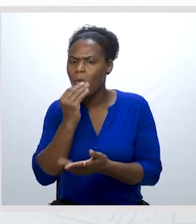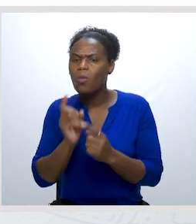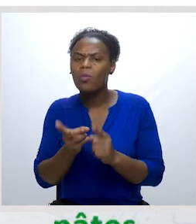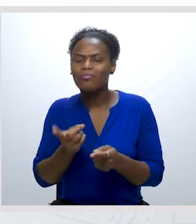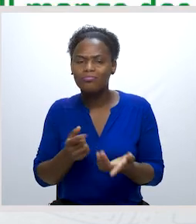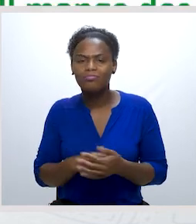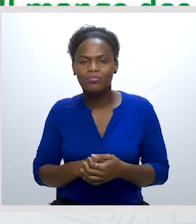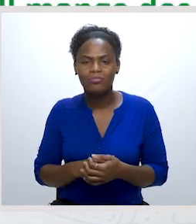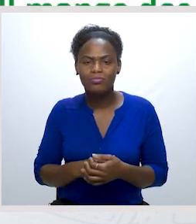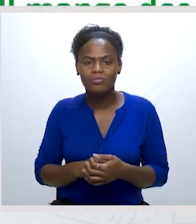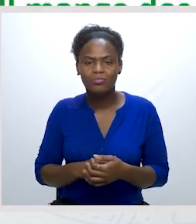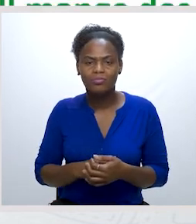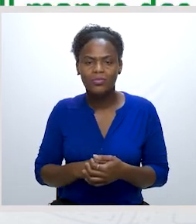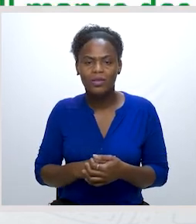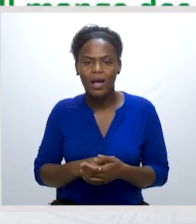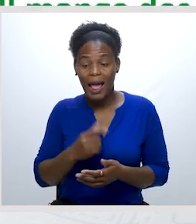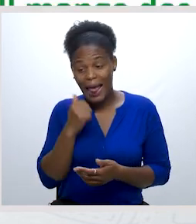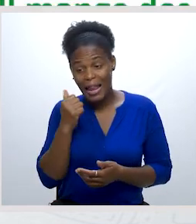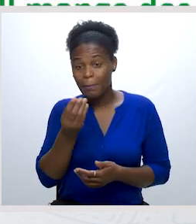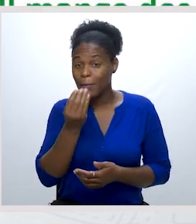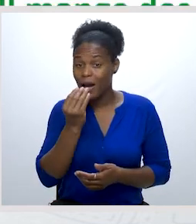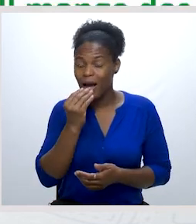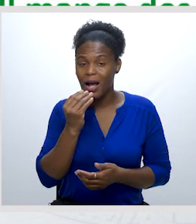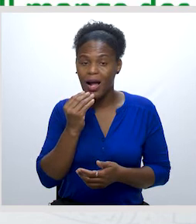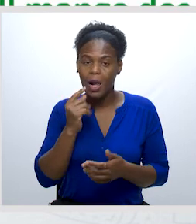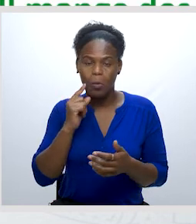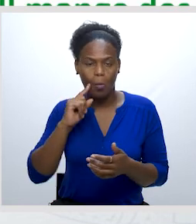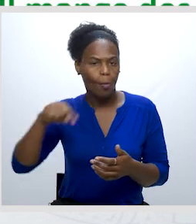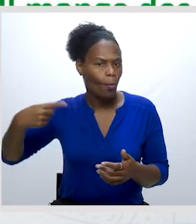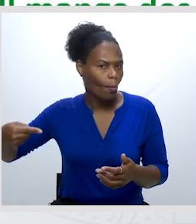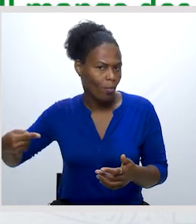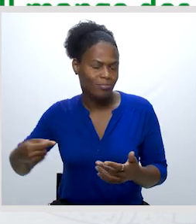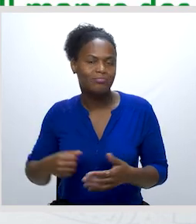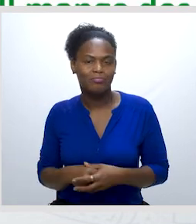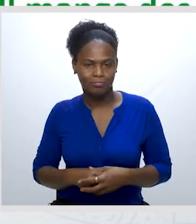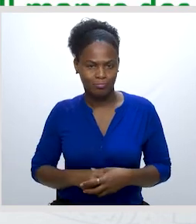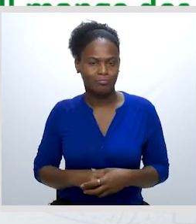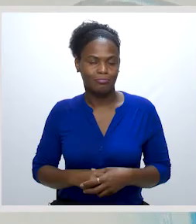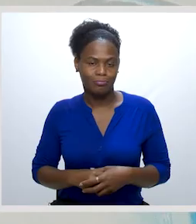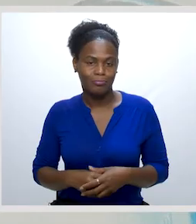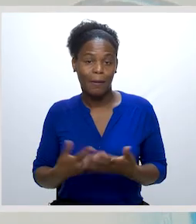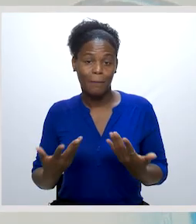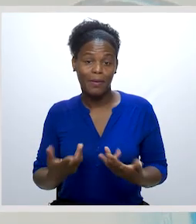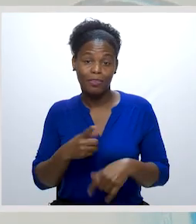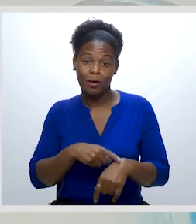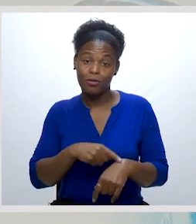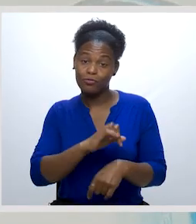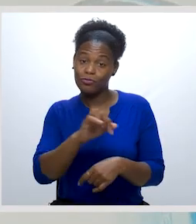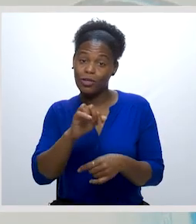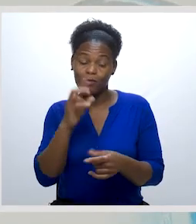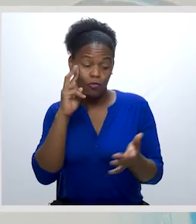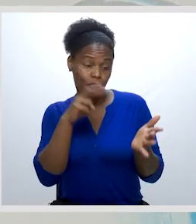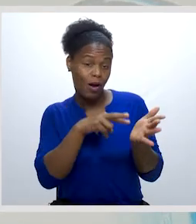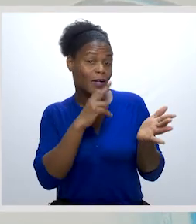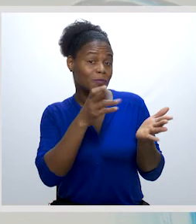manger? Il mange des pâtes. Je vous laisse un peu de temps pour confirmer